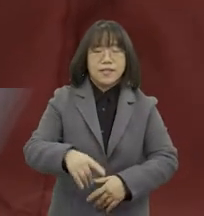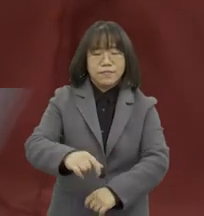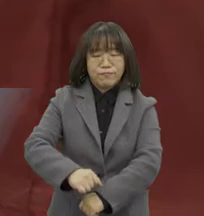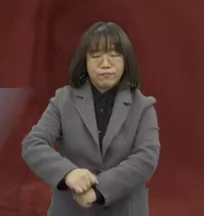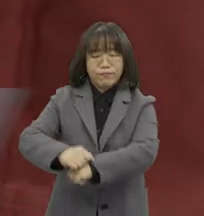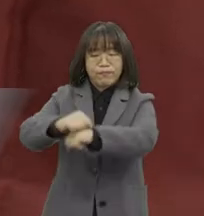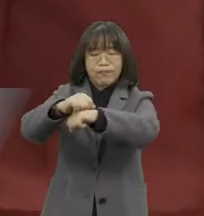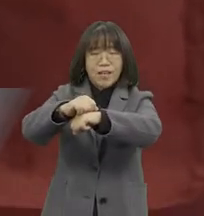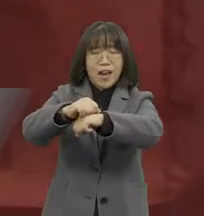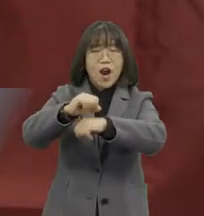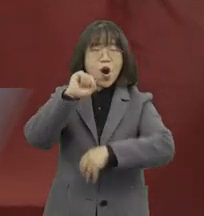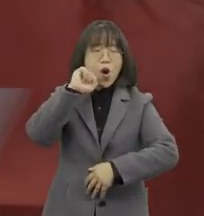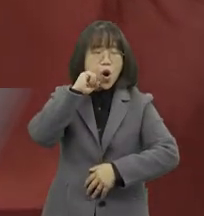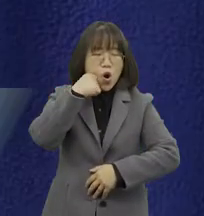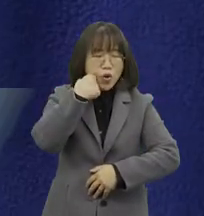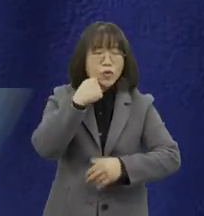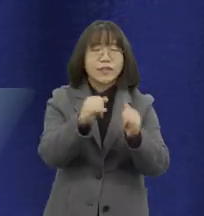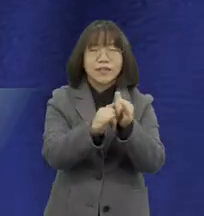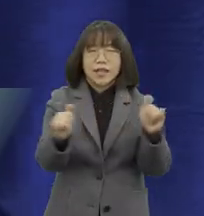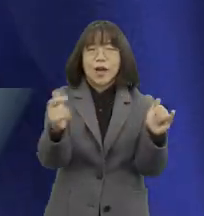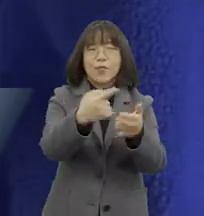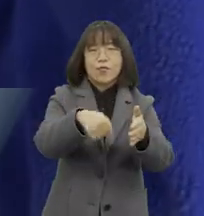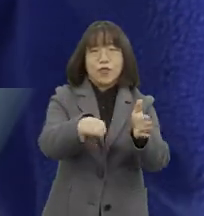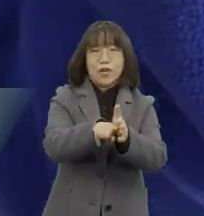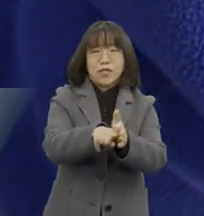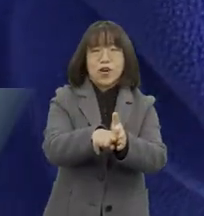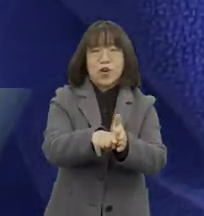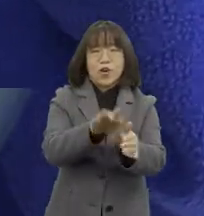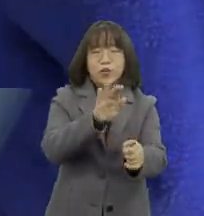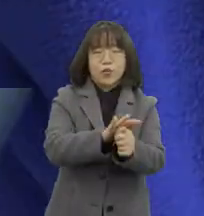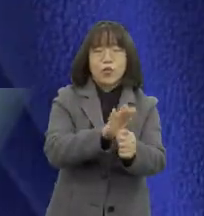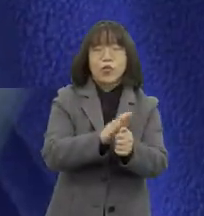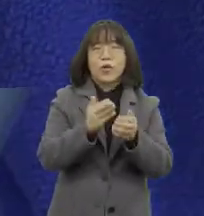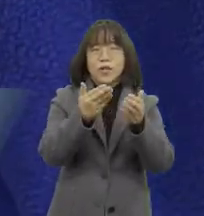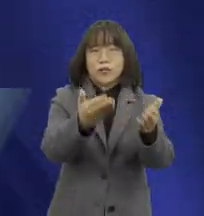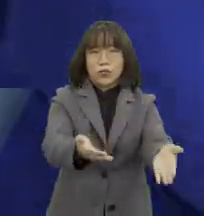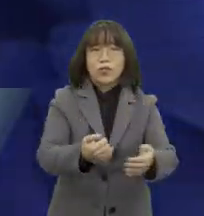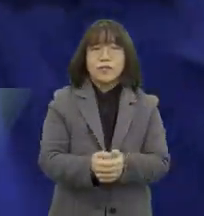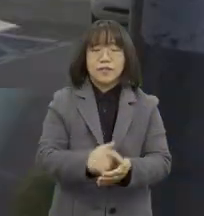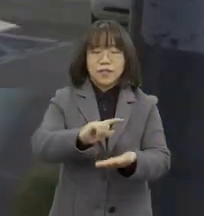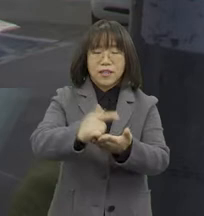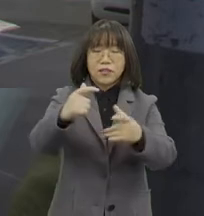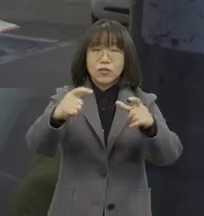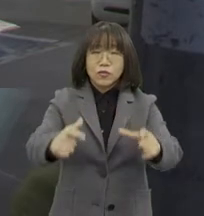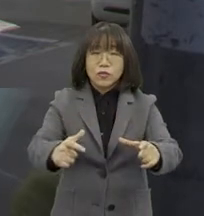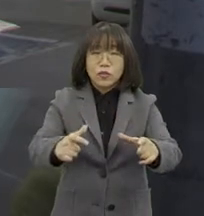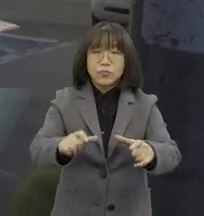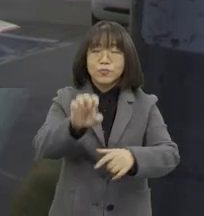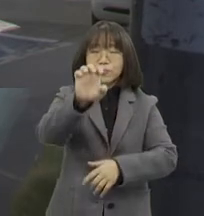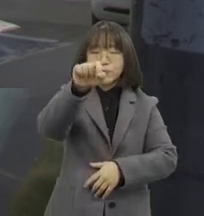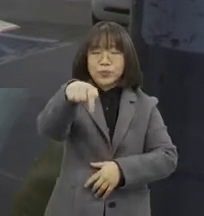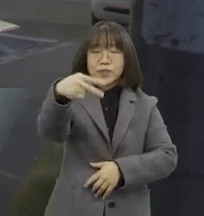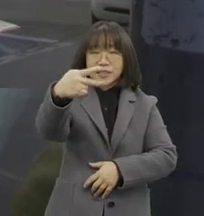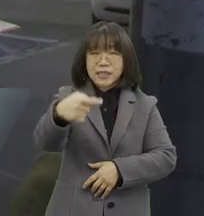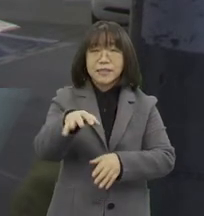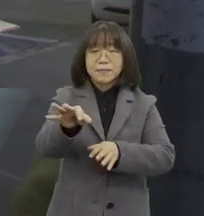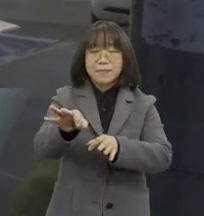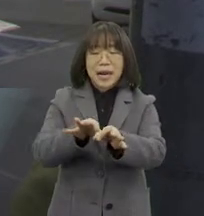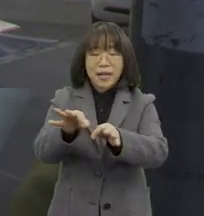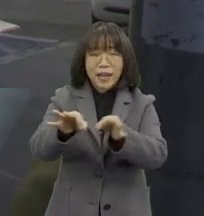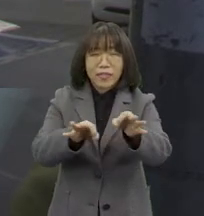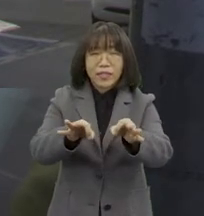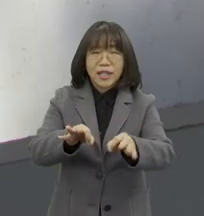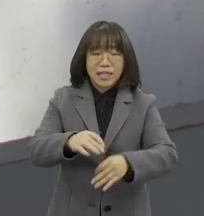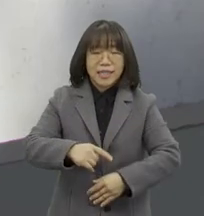차상위계층 등 취약 소외계층에게 제공하는 서비스 입니다 특히 강서구 푸드 마켓은 이용자가